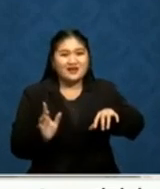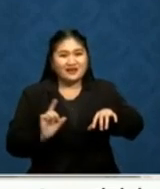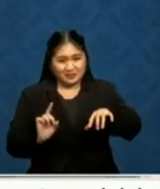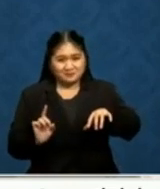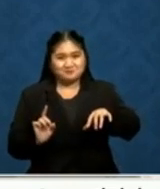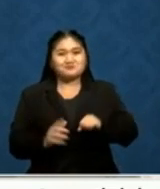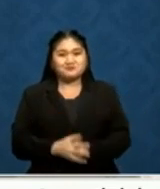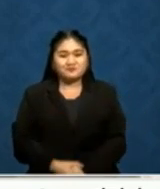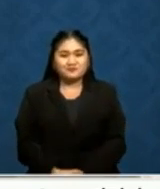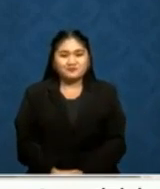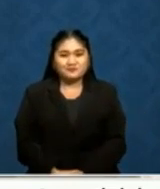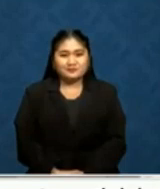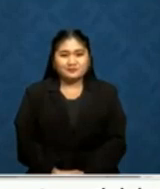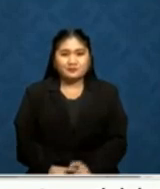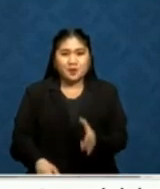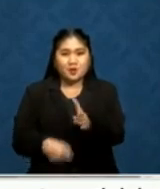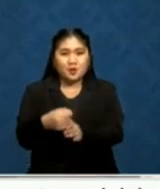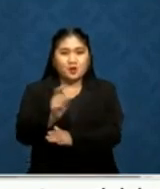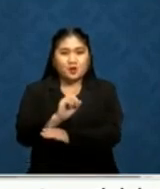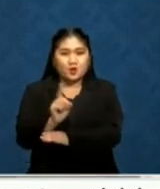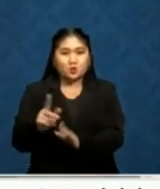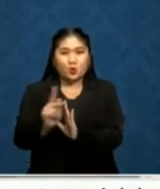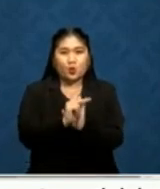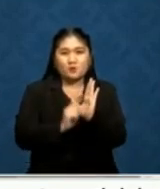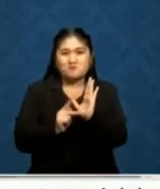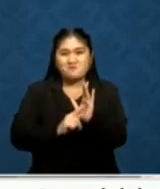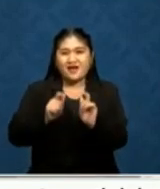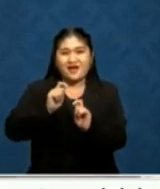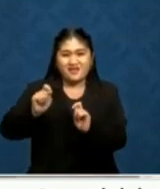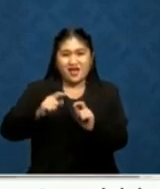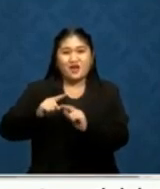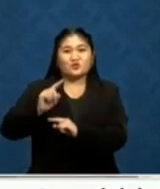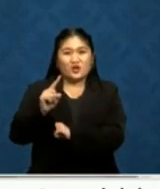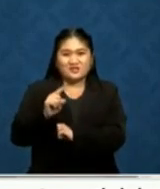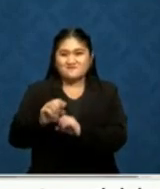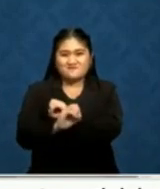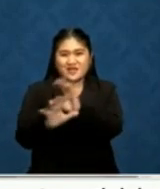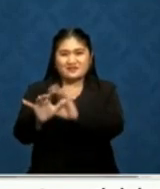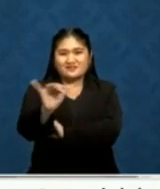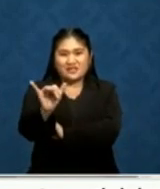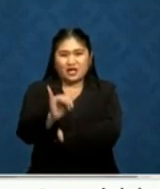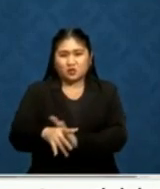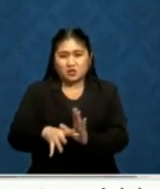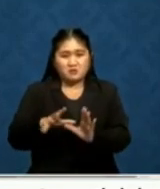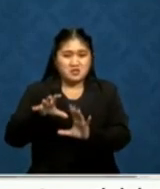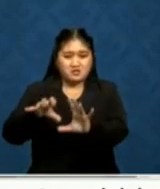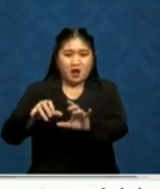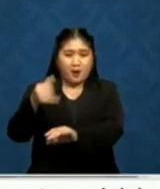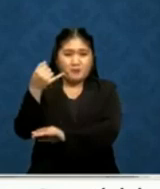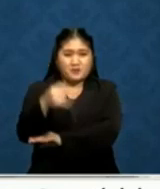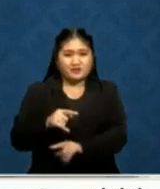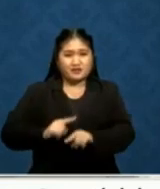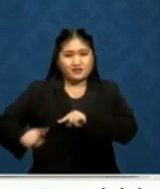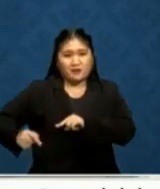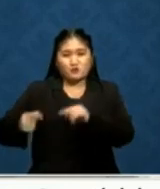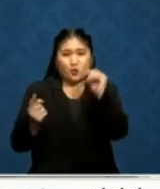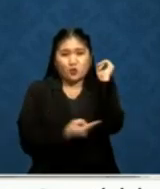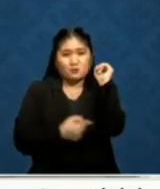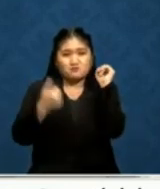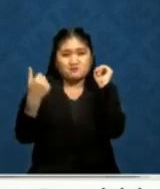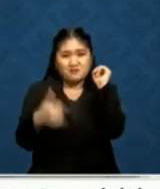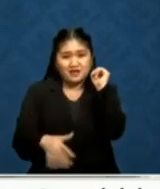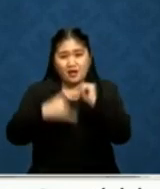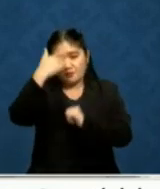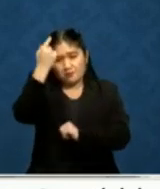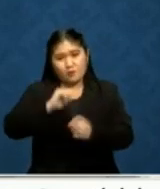นือมาจากสาเหตุหนึ่งมาจากกฎหมายอาญาในปัจจุบันที่ไม่ชัดเจนจนไม่สามารถเอาผิดได้เพราะกฎหมายอาญาปัจจุบันยัง